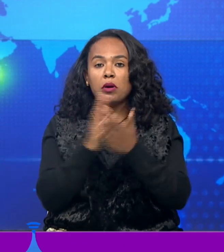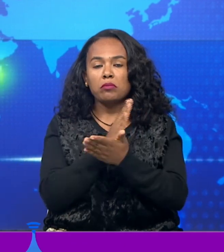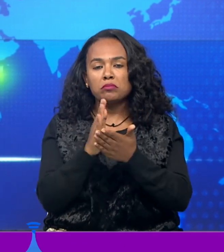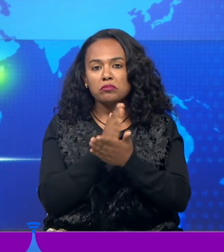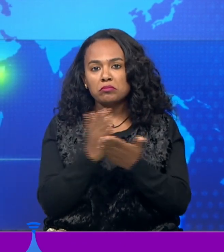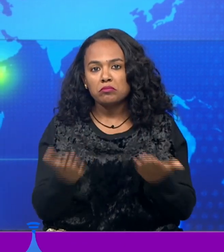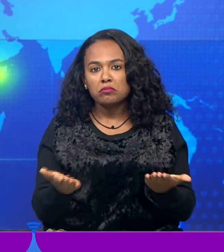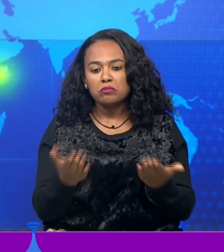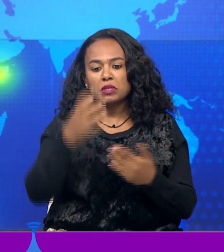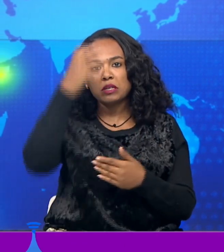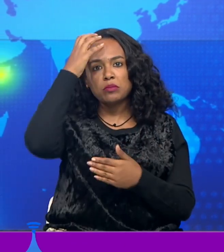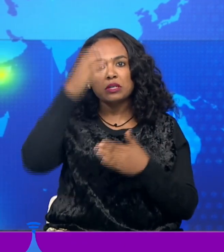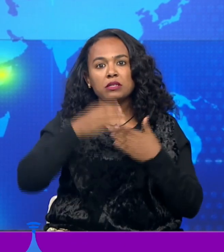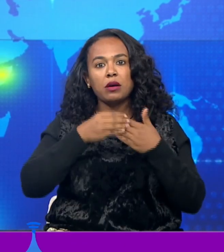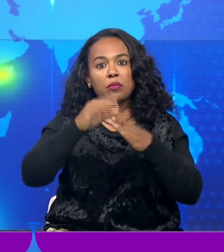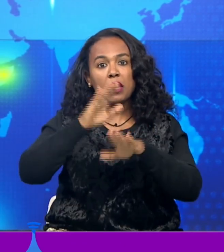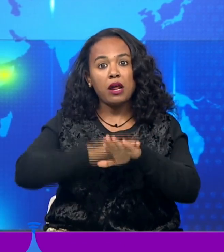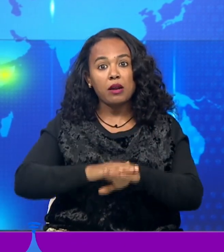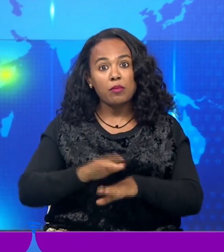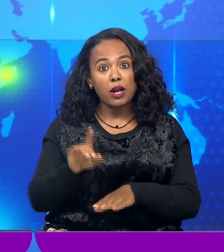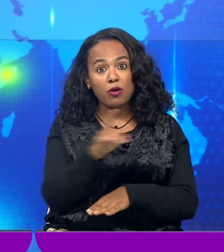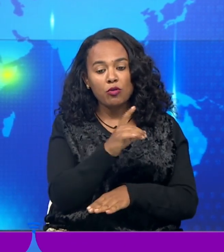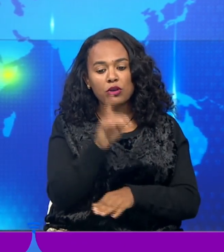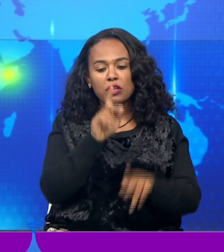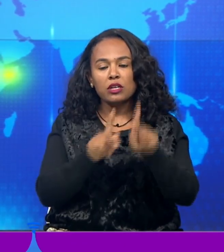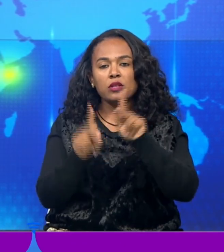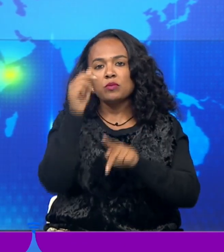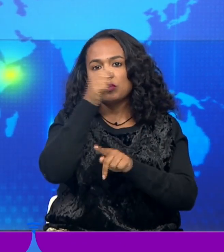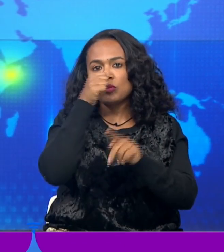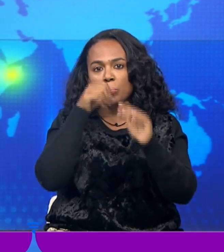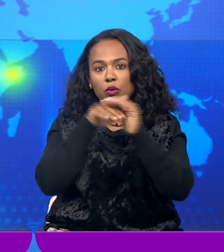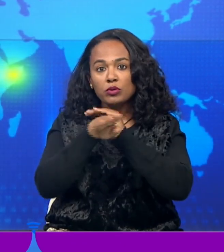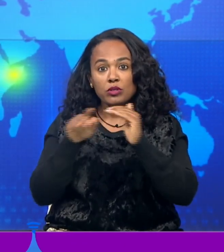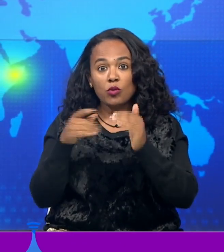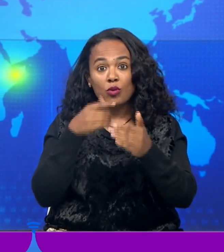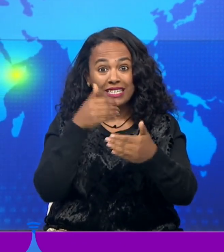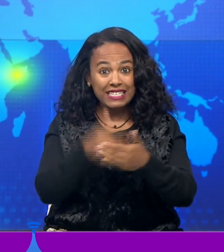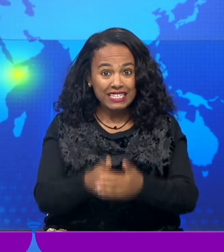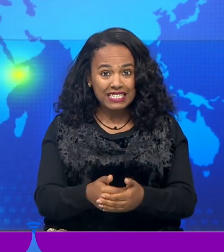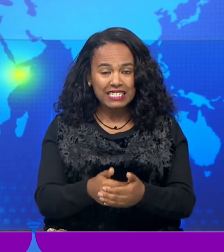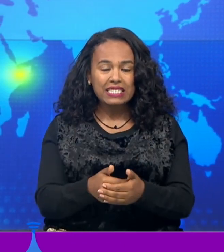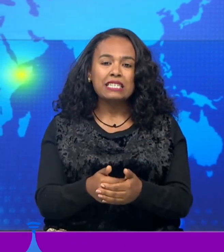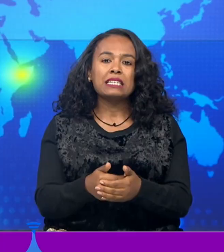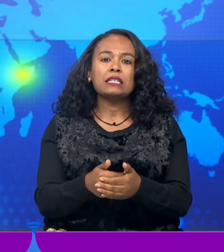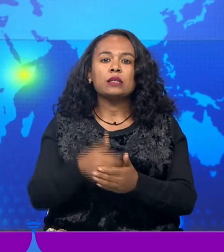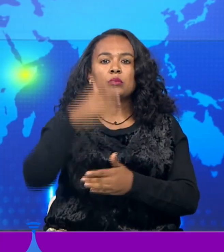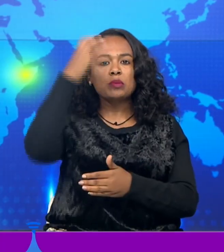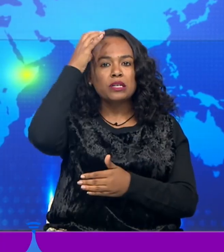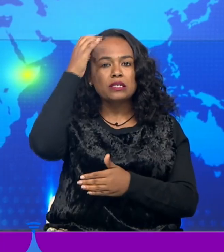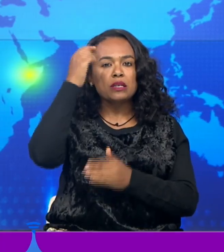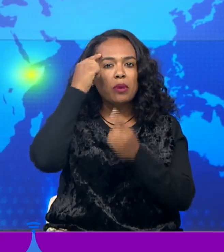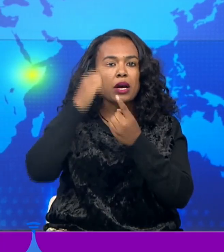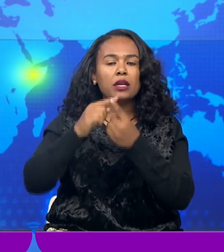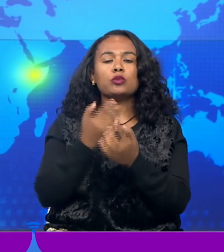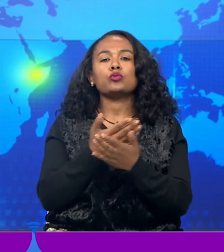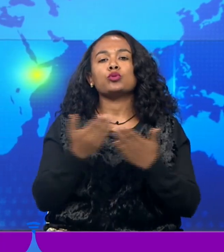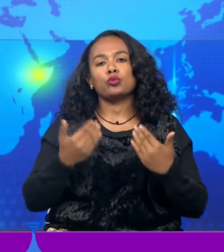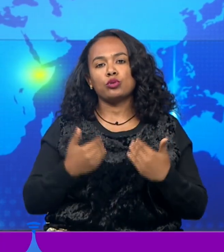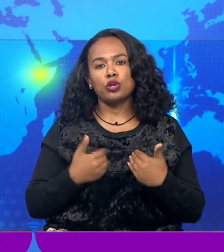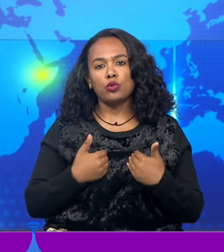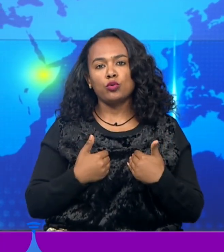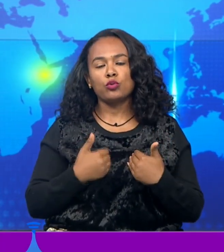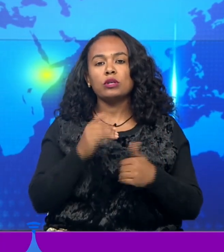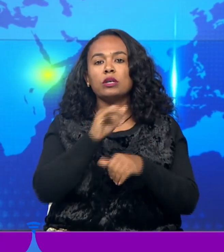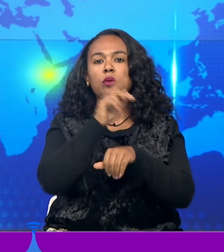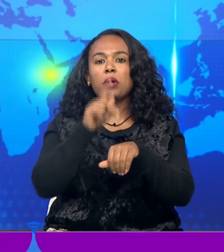እንደ መንግስት ማመራር ላይ ሆንክ፣ እንደ ህዝብም ኢትዮጵያ ውስጥ እስከሆንክ ድረስ መንግስት የሚያቅዳቸው ነገሮች አሉ። እንደ